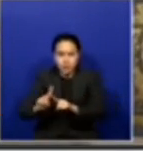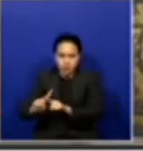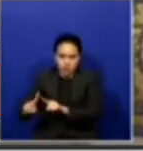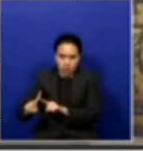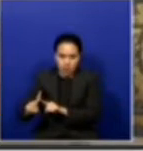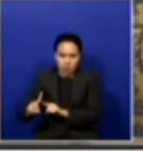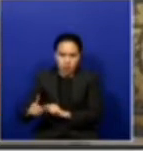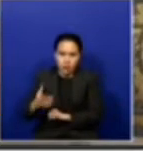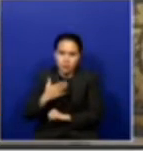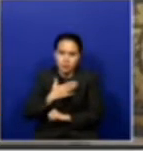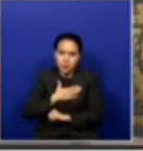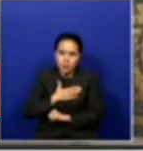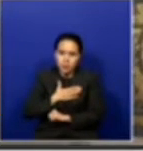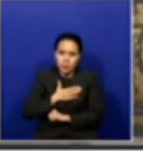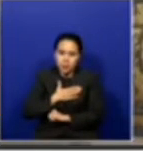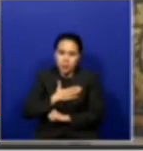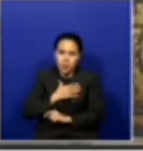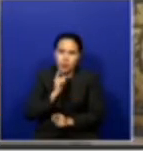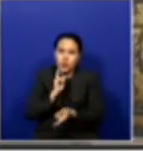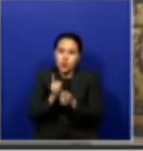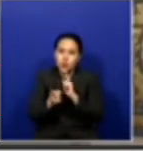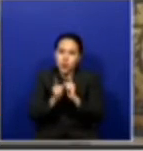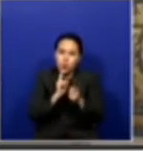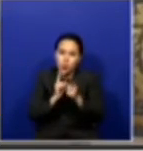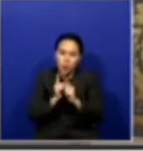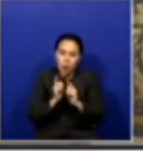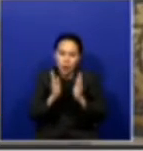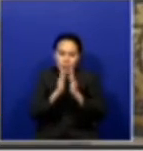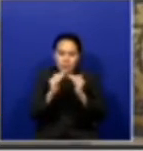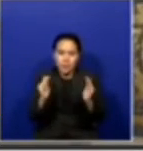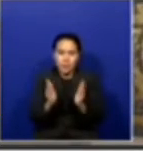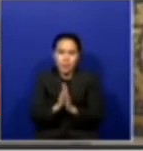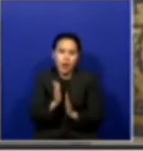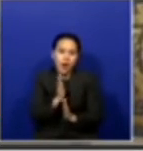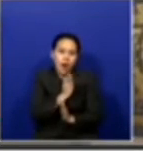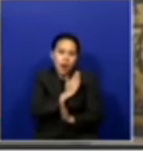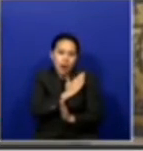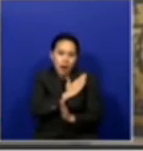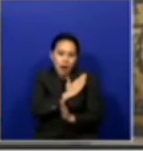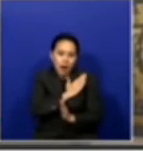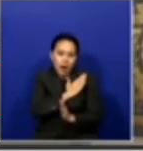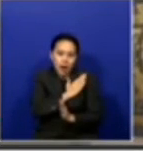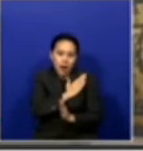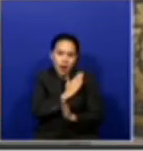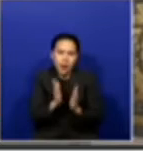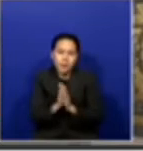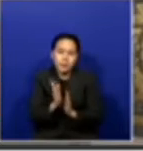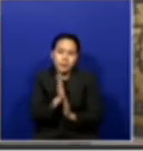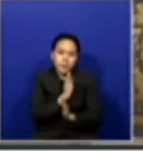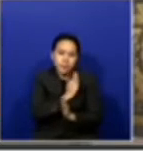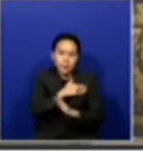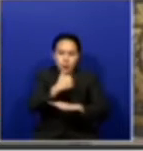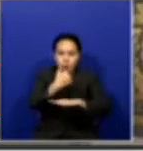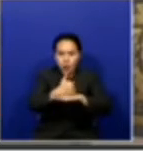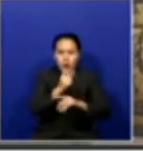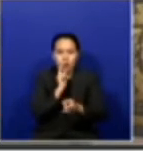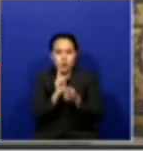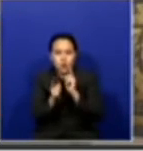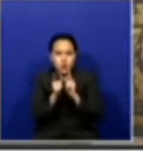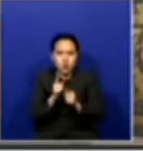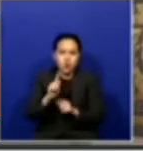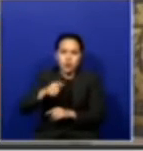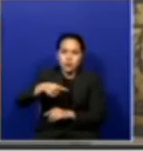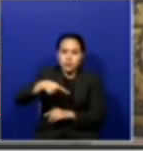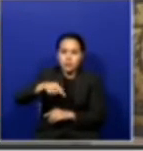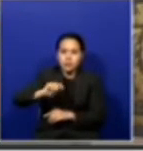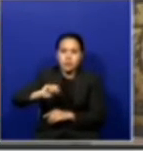ได้นั่งคุยกับท่านเจ้าอาวาสต่างๆในส่วนของจังหวัดปทุมธานีนะครับก็ได้รับการร้องเรียนขอให้รัฐบา